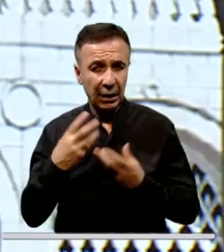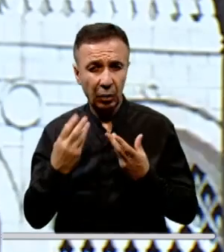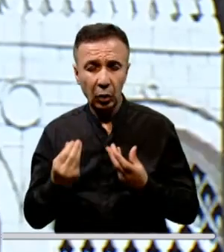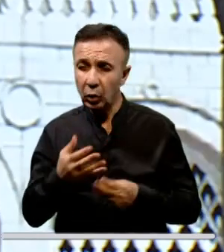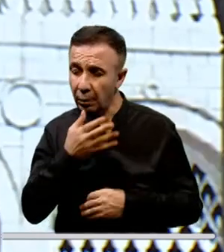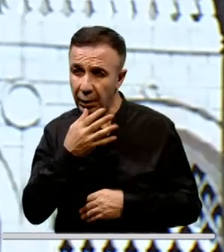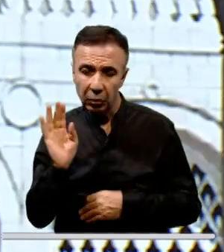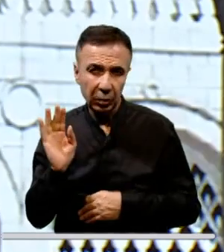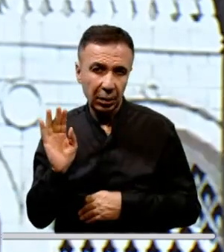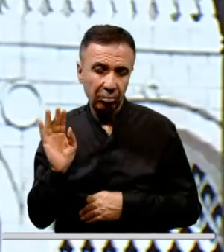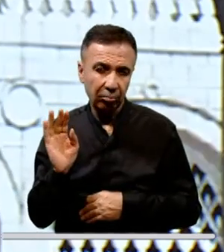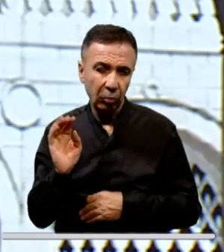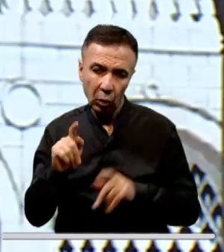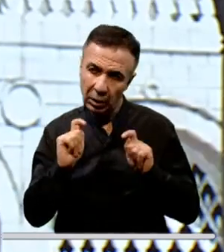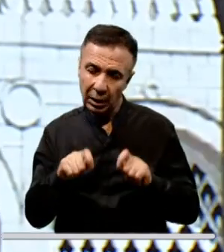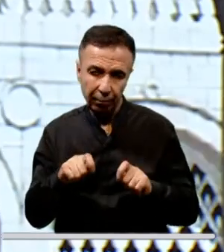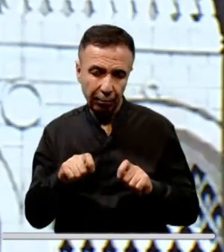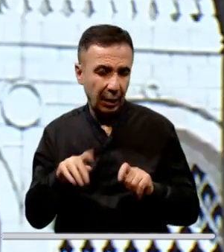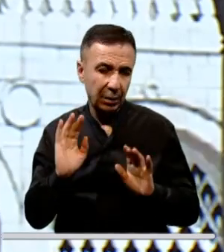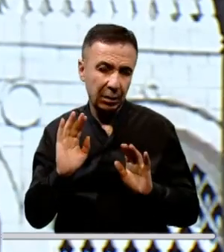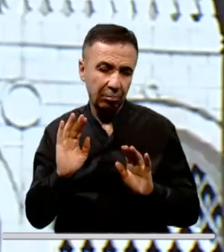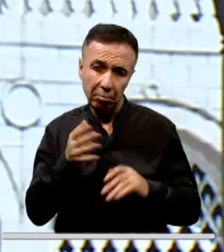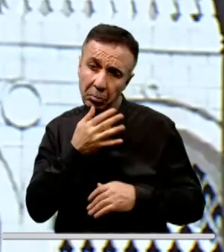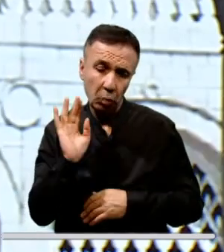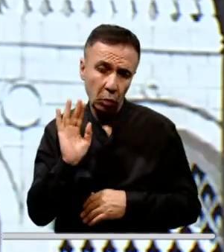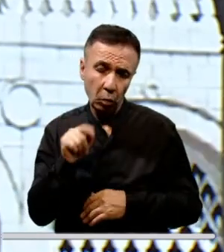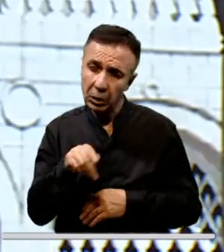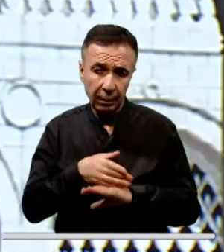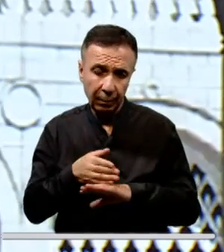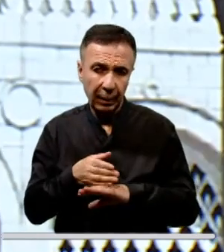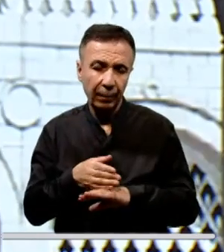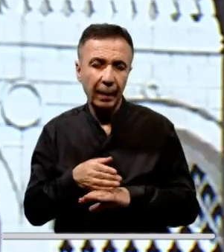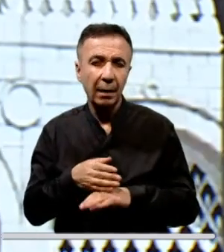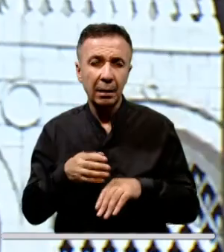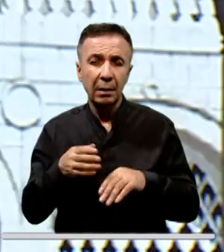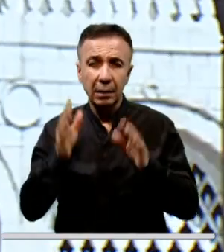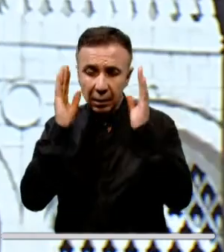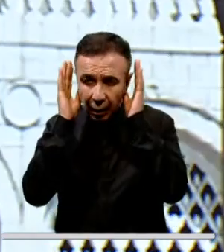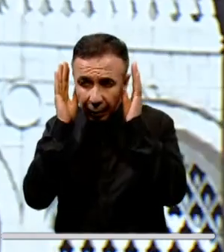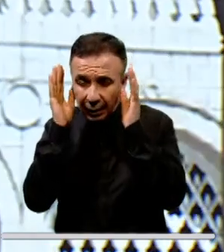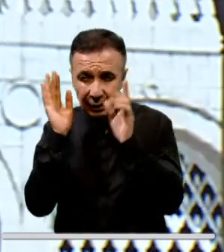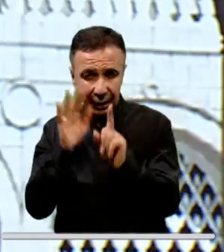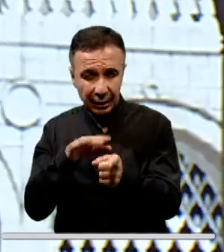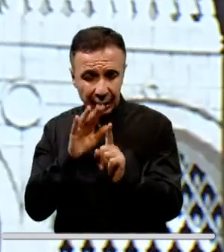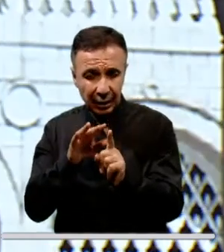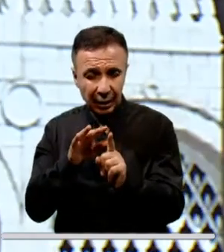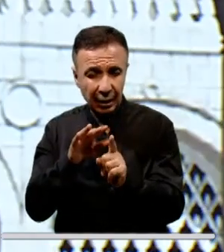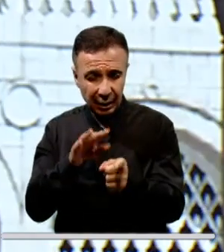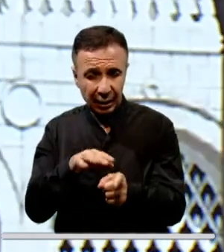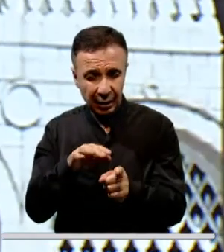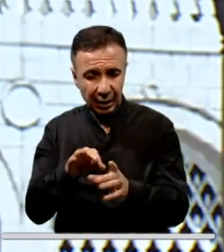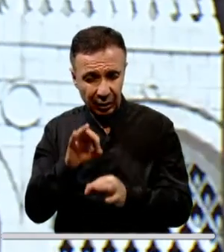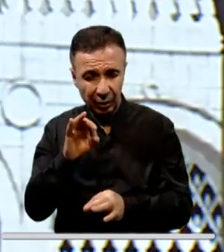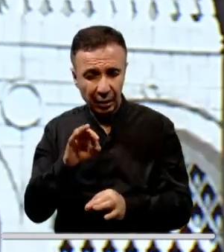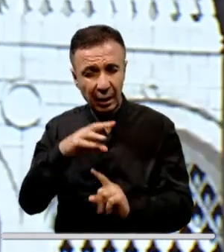bilmiyorsa Onu yapması mümkün değil bilmiyor Çünkü Dolayısıyla namaz kıldıracak derecede birisinin olması lazım imamın